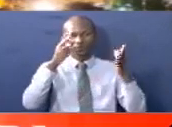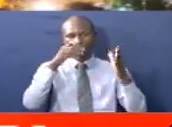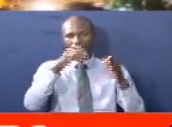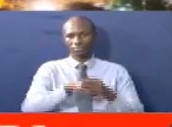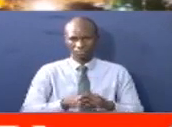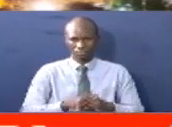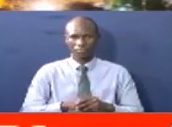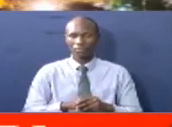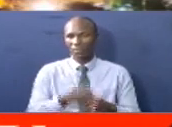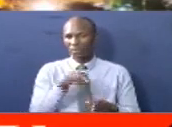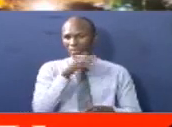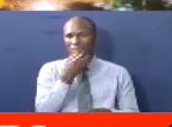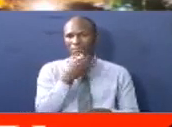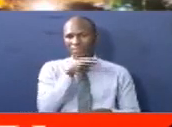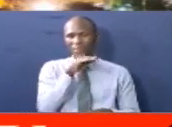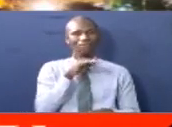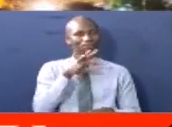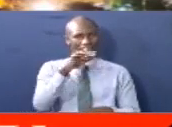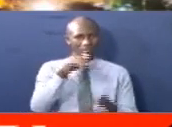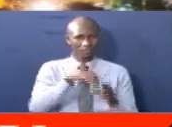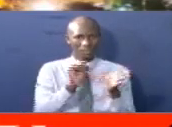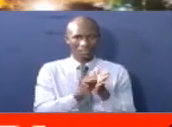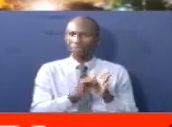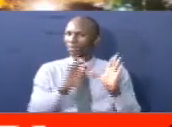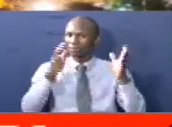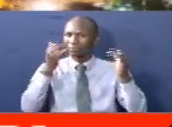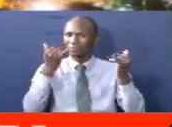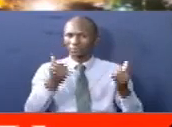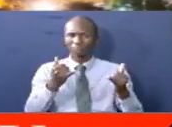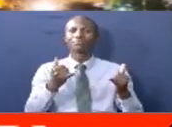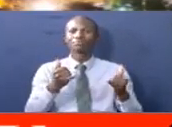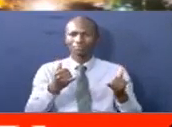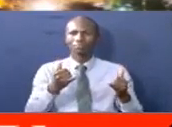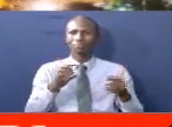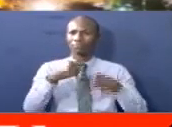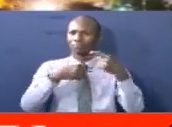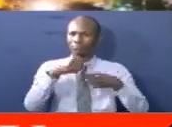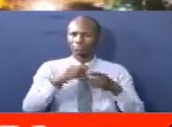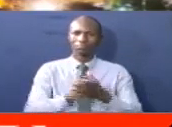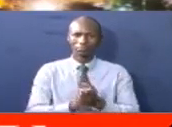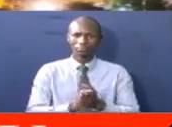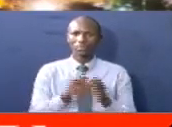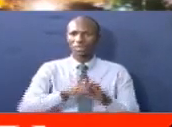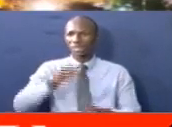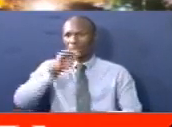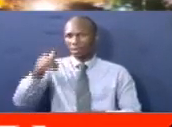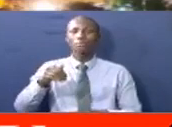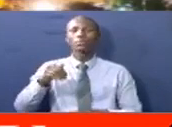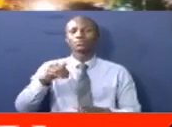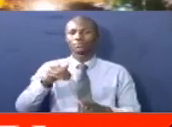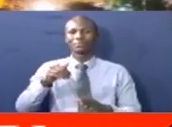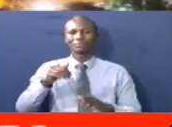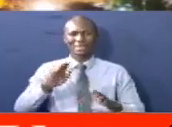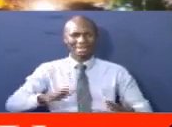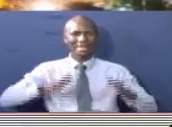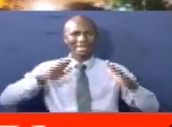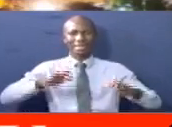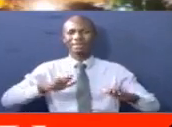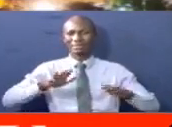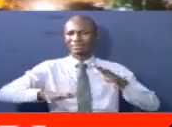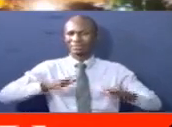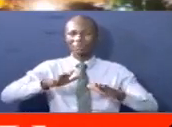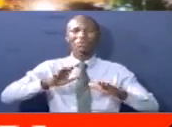yukite Raila viki ya kumia uneni undeni wachadhe kiuki mwanya na kila chedhiwa chamina kutuwa iwa kuya kauntini ya Kirinyaga cha kutani